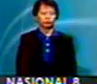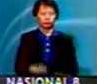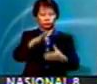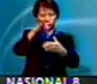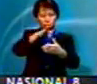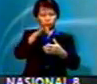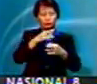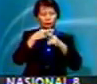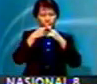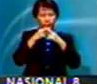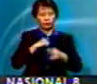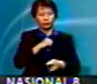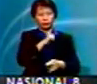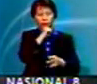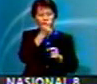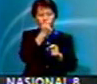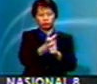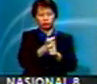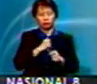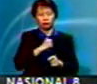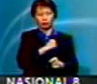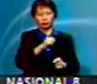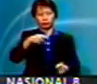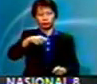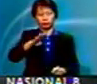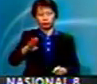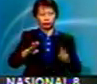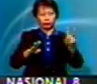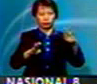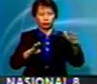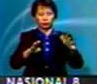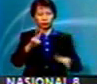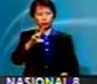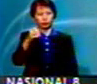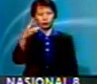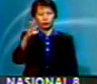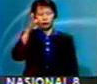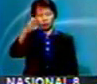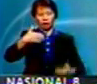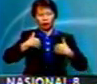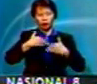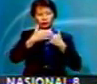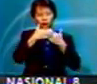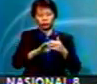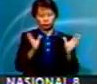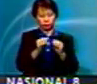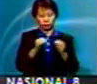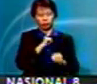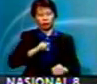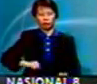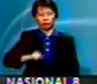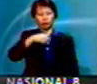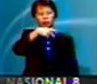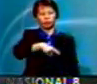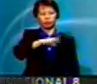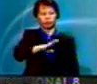Pengundian secara rahsia ahli-ahli tidak tetap Majlis Keselamatan PBB bagi penggal 2015-2016 akan diadakan selepas Perhimpunan Agong Pertubuhan